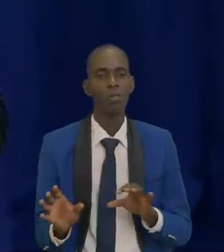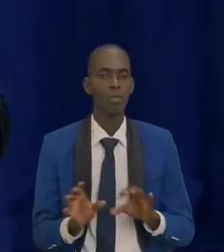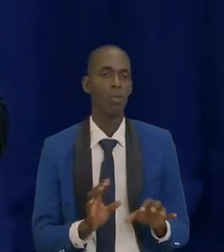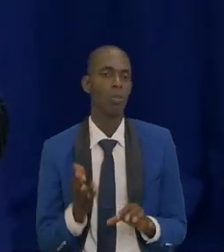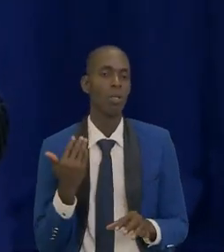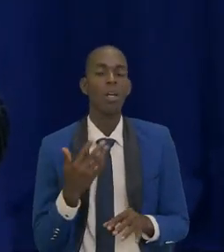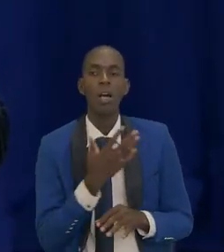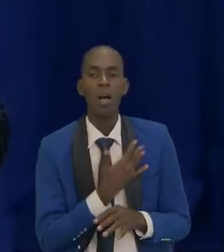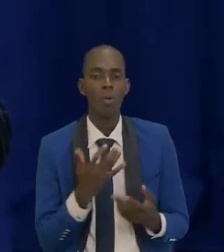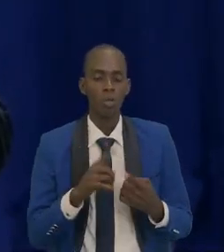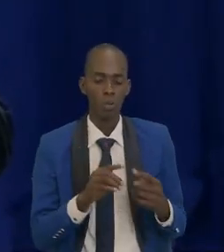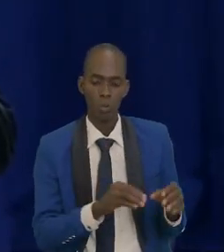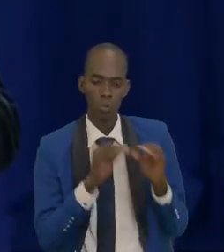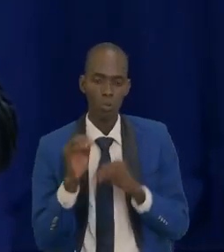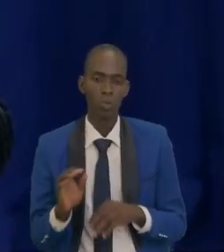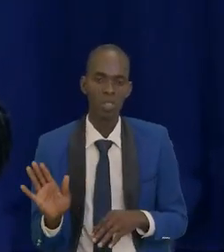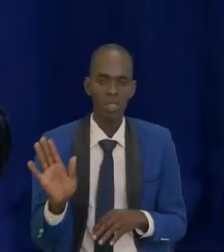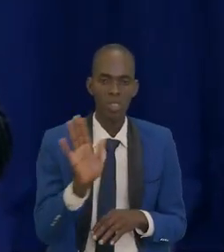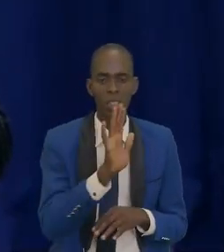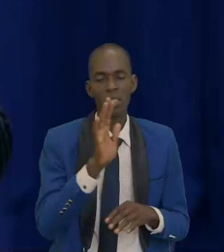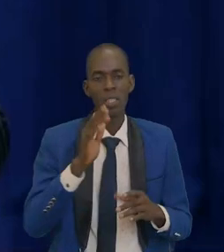produit. Et il le fait